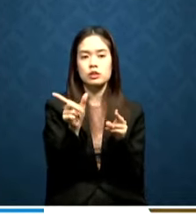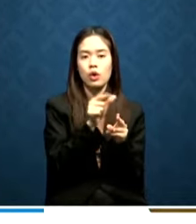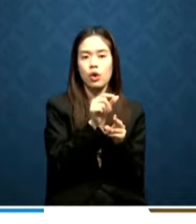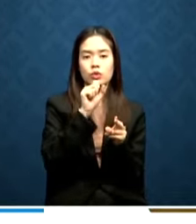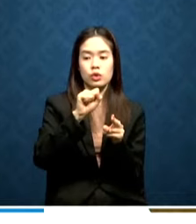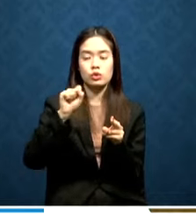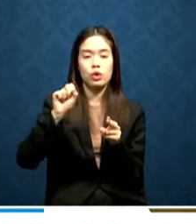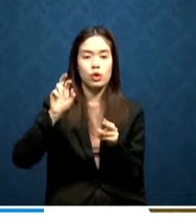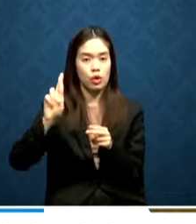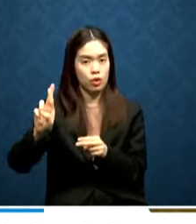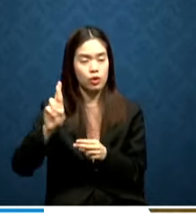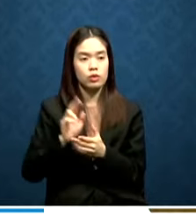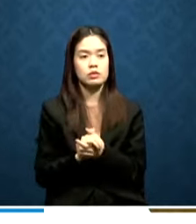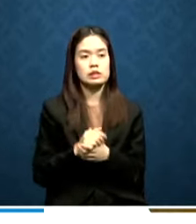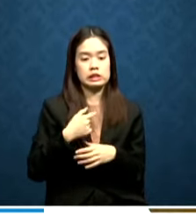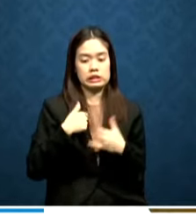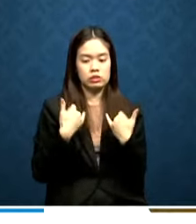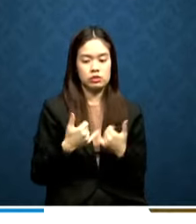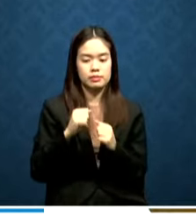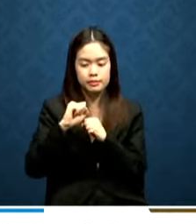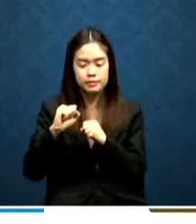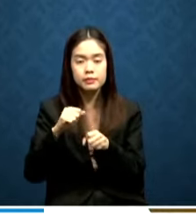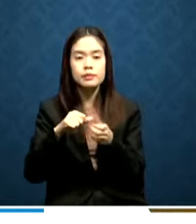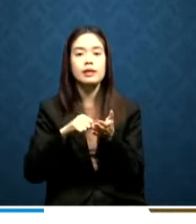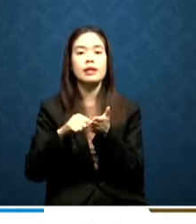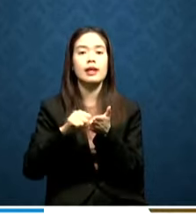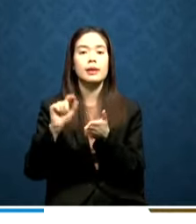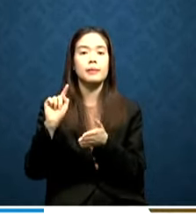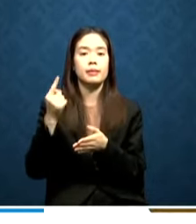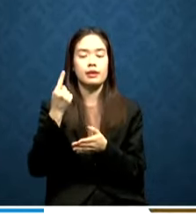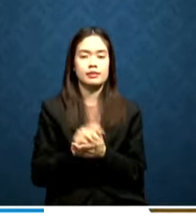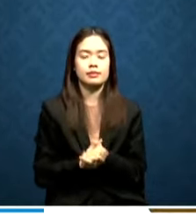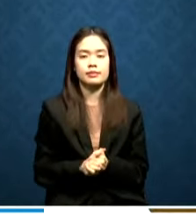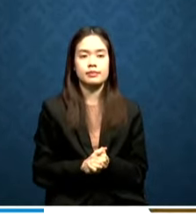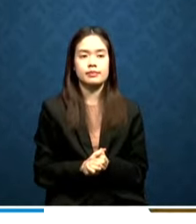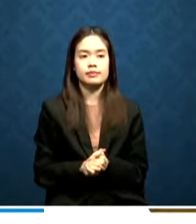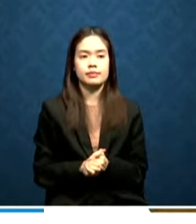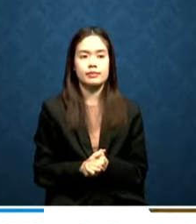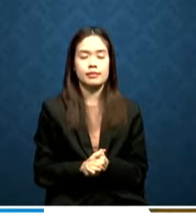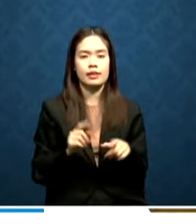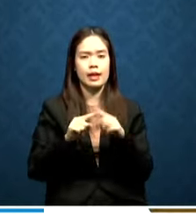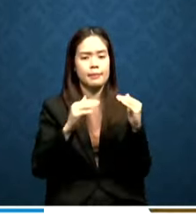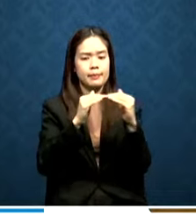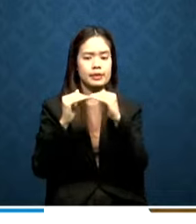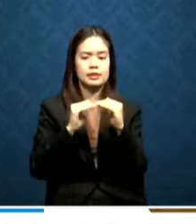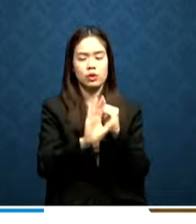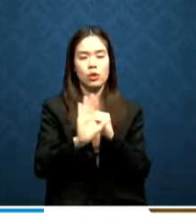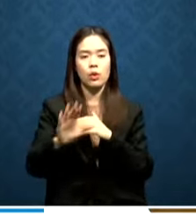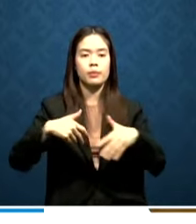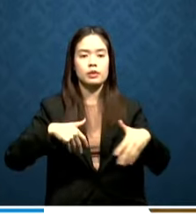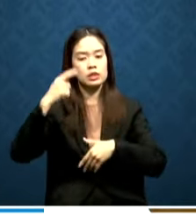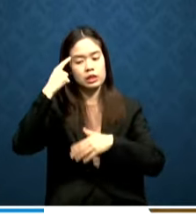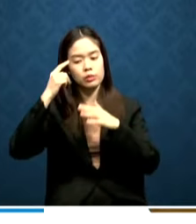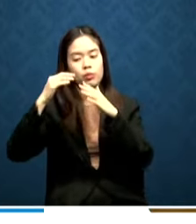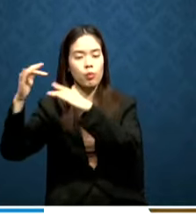ะพยายามจะไปทำเรื่องฉบับใหม่ในประชามติครั้งนี้หวังตรงนี้ด้วยนะครับแต่การใช้สิทธิ์ทางตรงของประชาชนเราก็หวัง